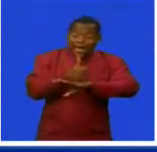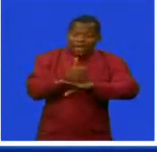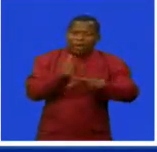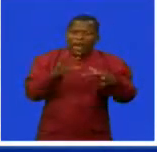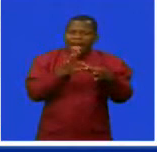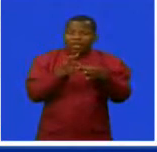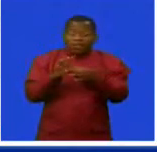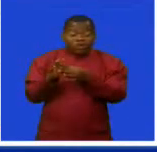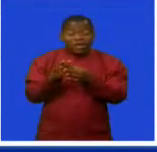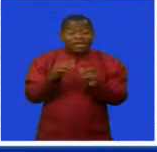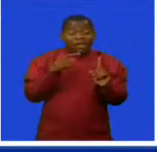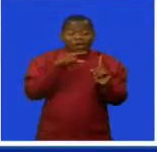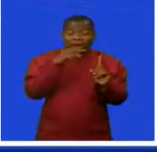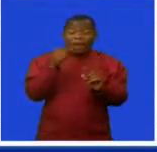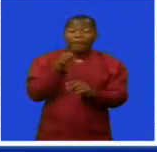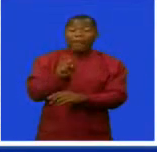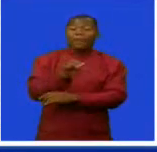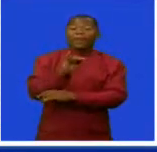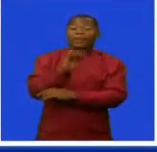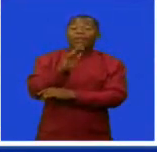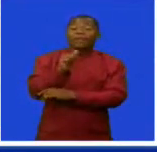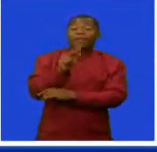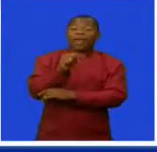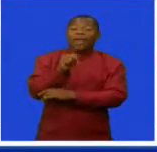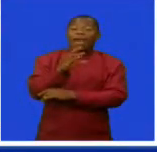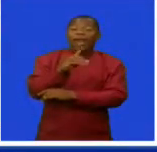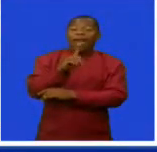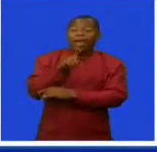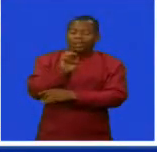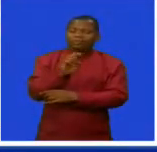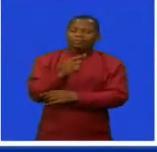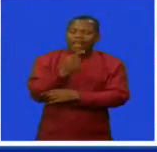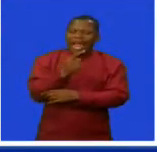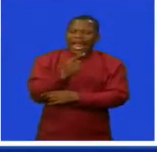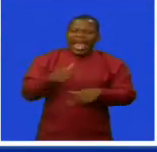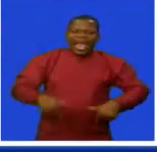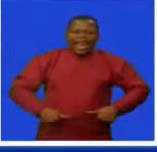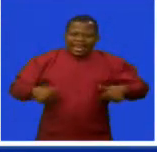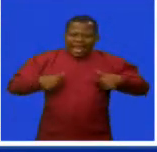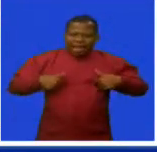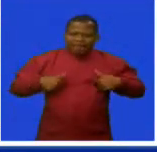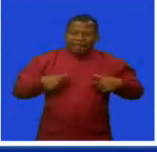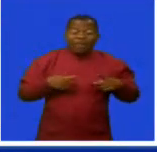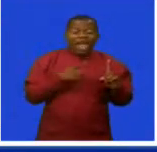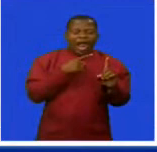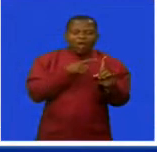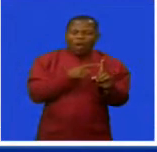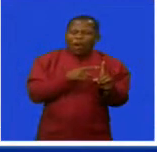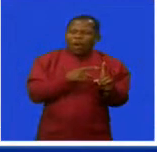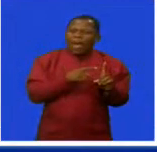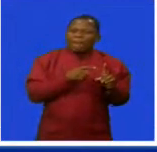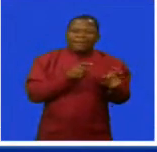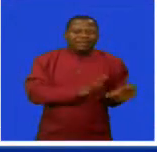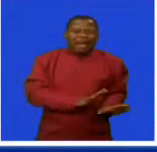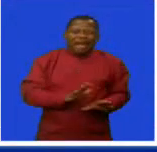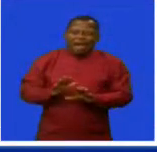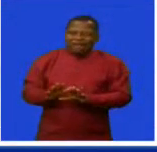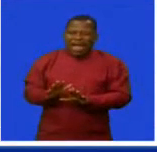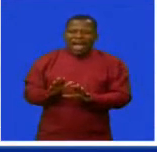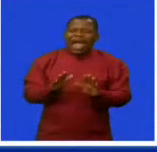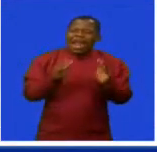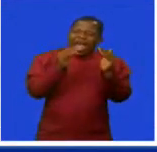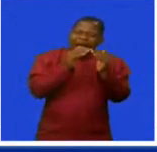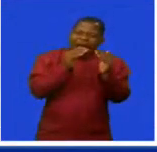Tiffany inguletsabukisako njengoba nendlula lala kuyo ichitshelwe ngemaseyili. Umgomo wethu ngilolo